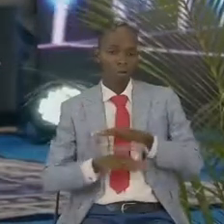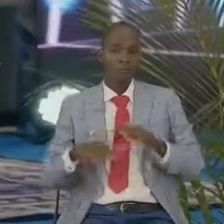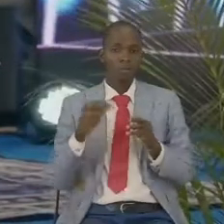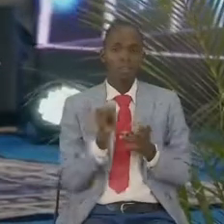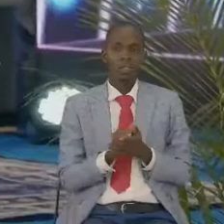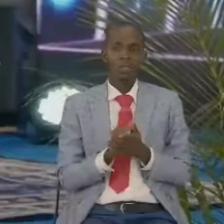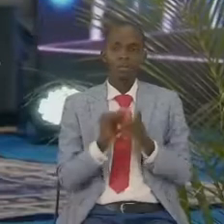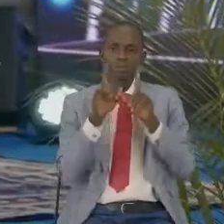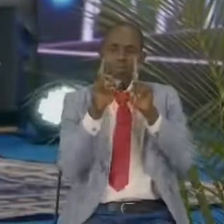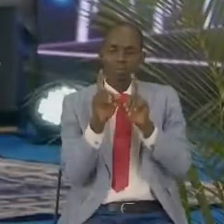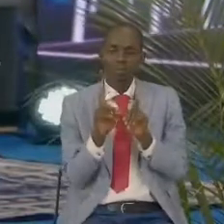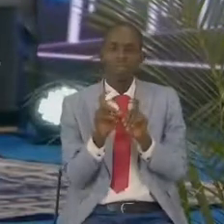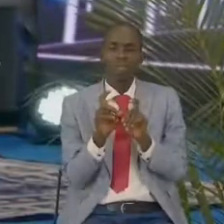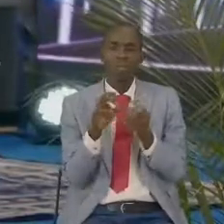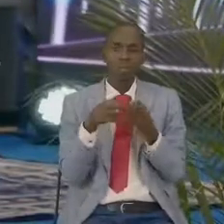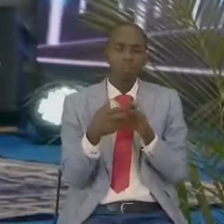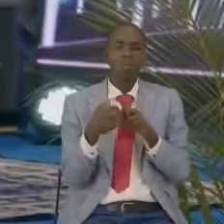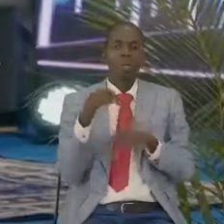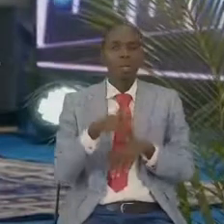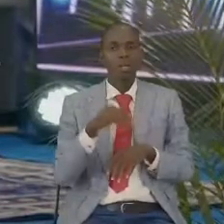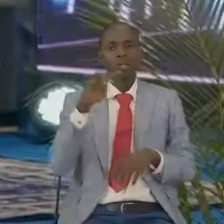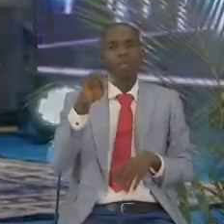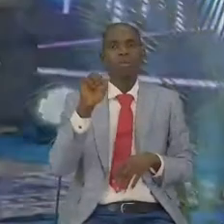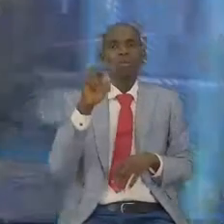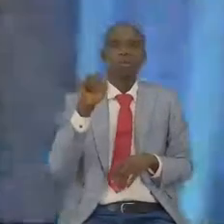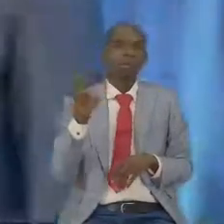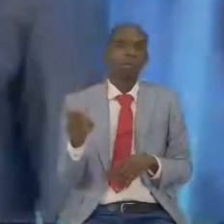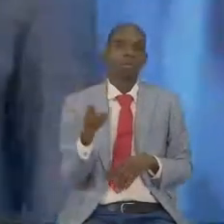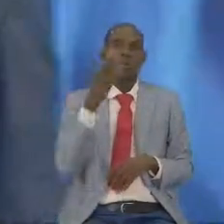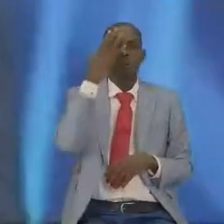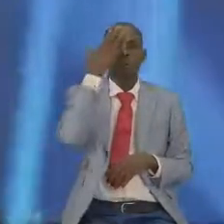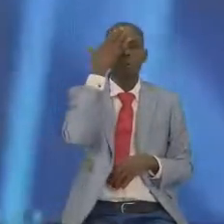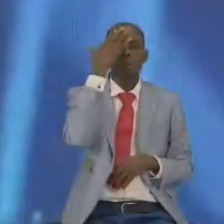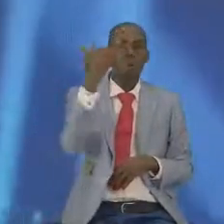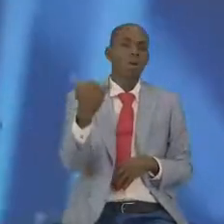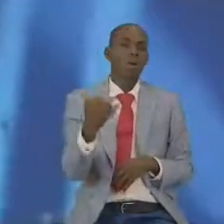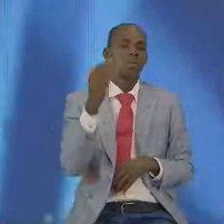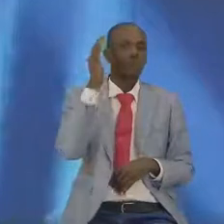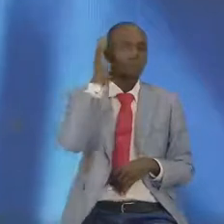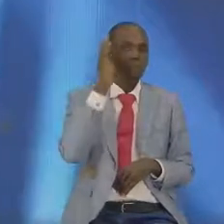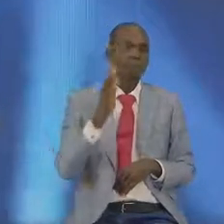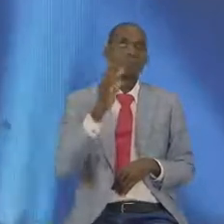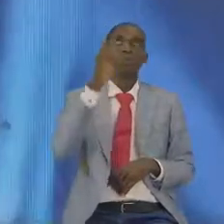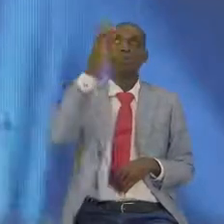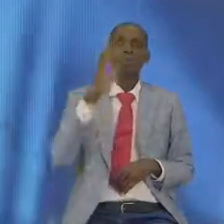sous l'épreuve de Mara. Pourquoi? Pourquoi Dieu a permis